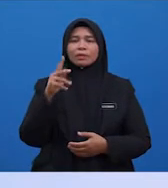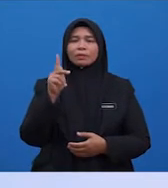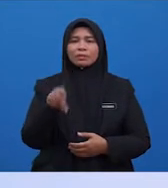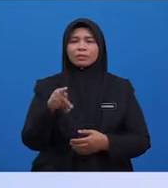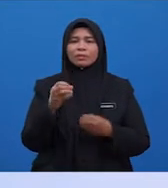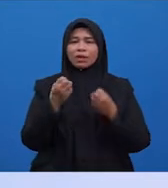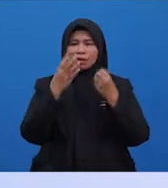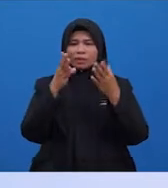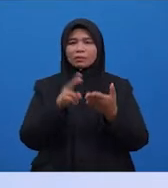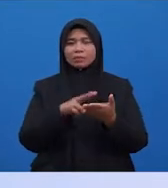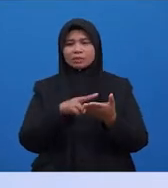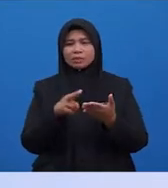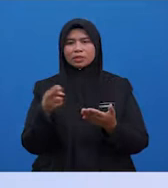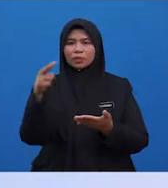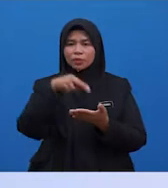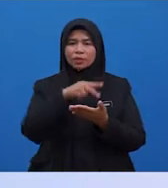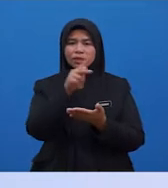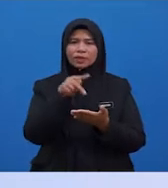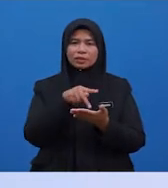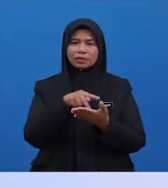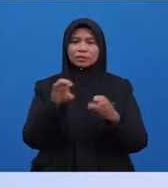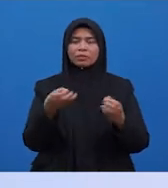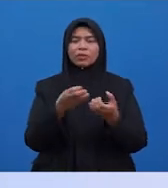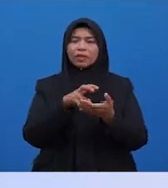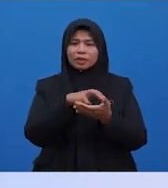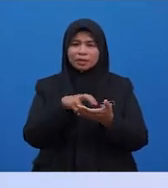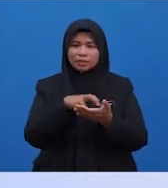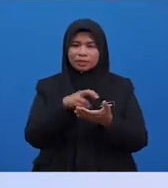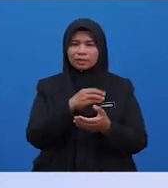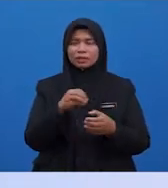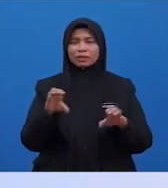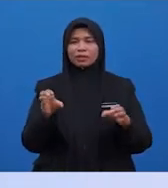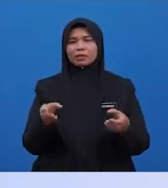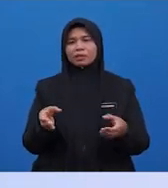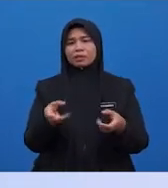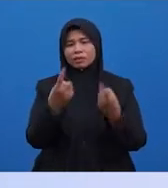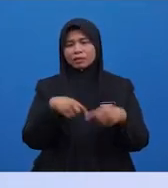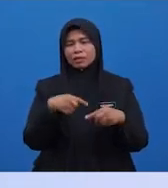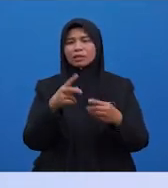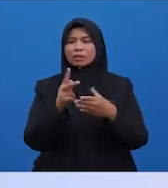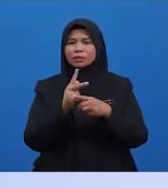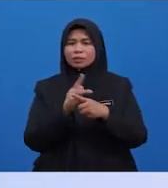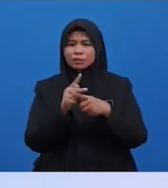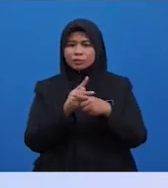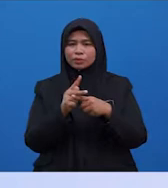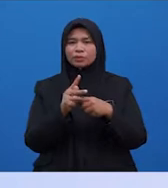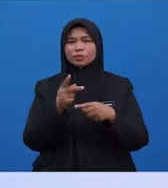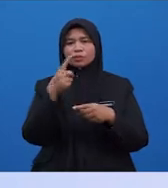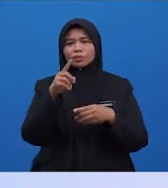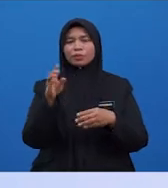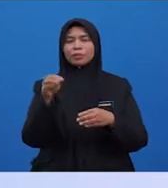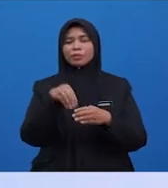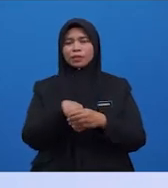Mereka perlu banyak membaca, mengulang kaji, membuat kajian dan juga menghadiri kursus-kursus